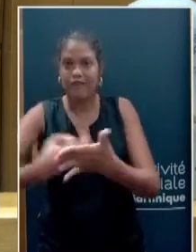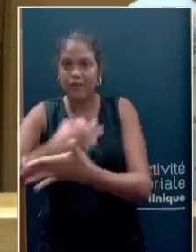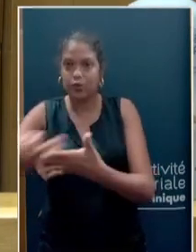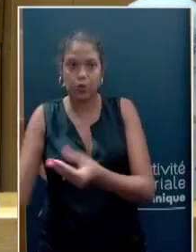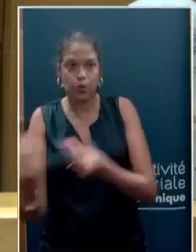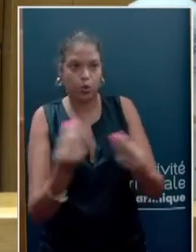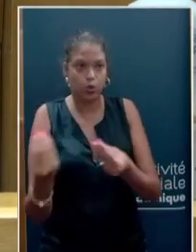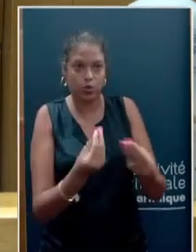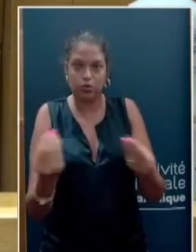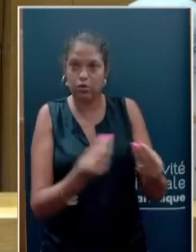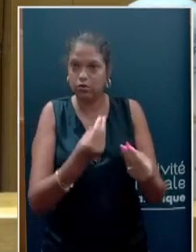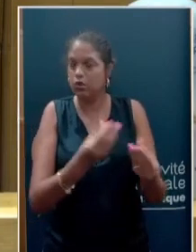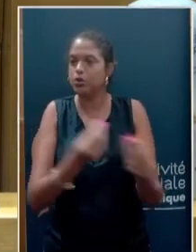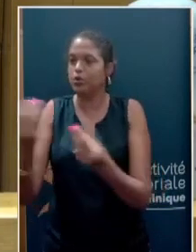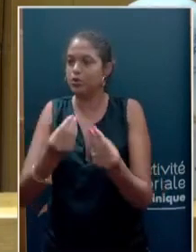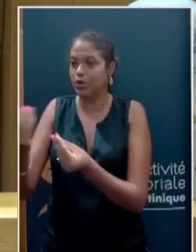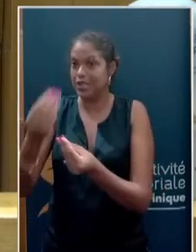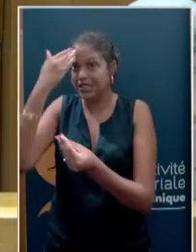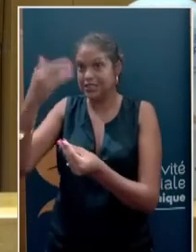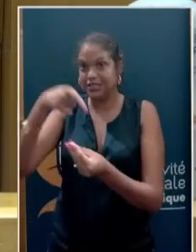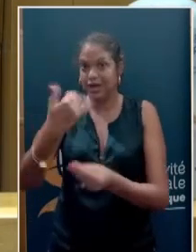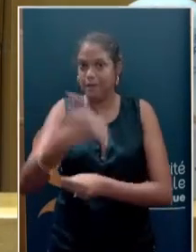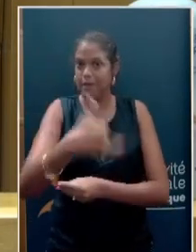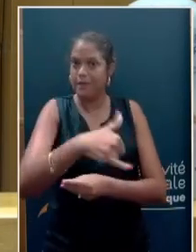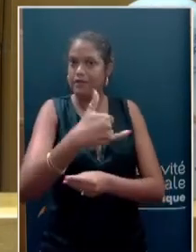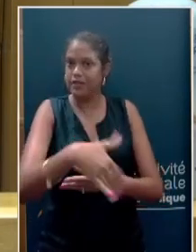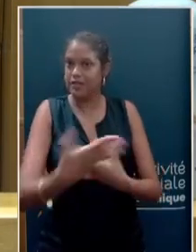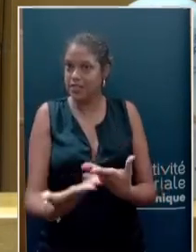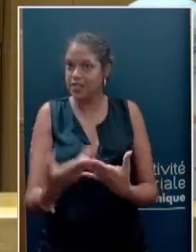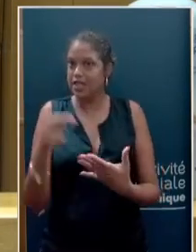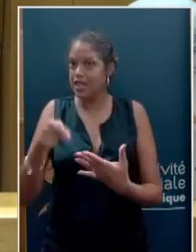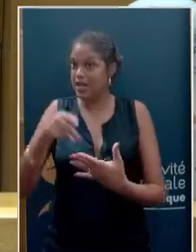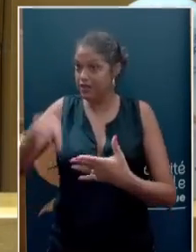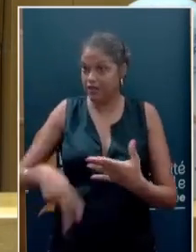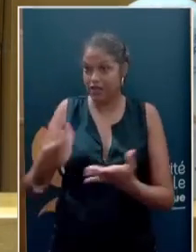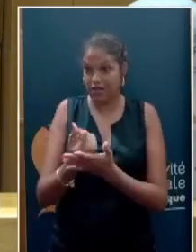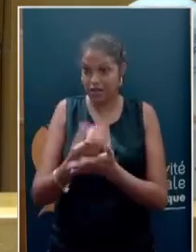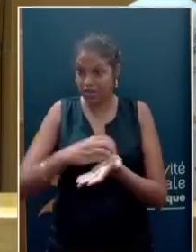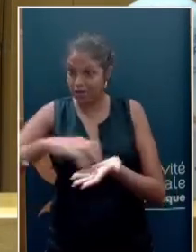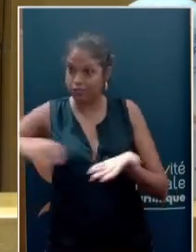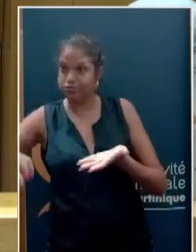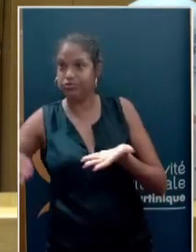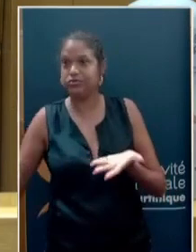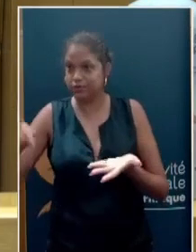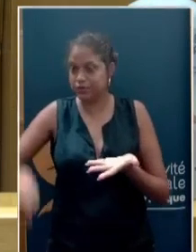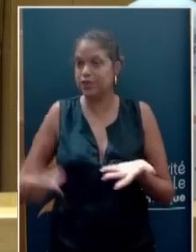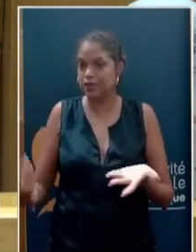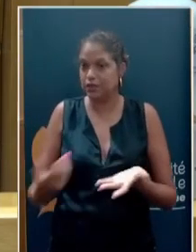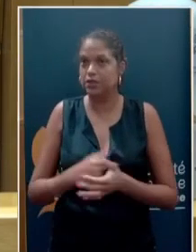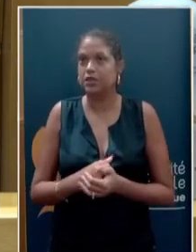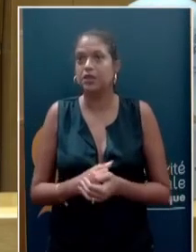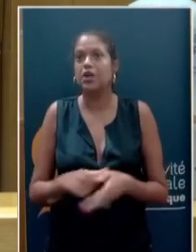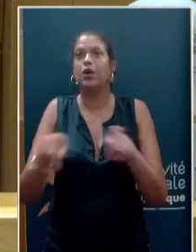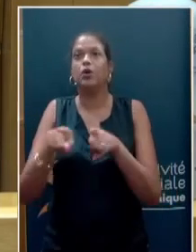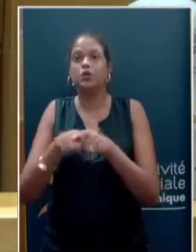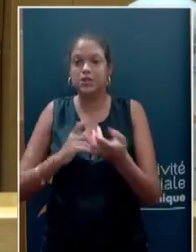si vous ne terminez pas le chantier, il y a un risque de dégagement d'office. C'est le cas également pour le